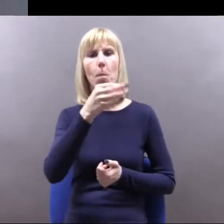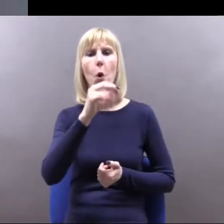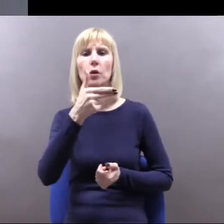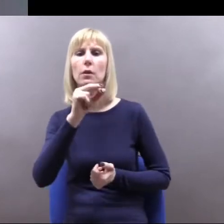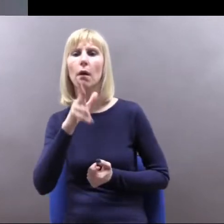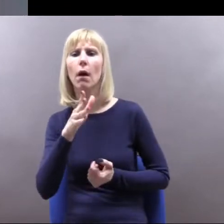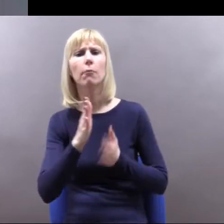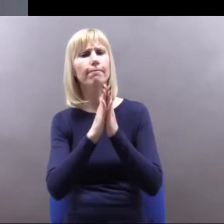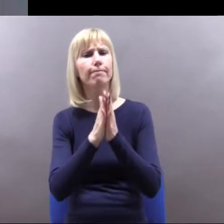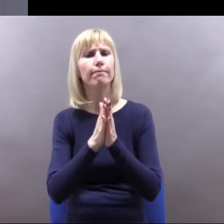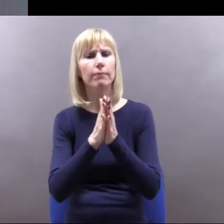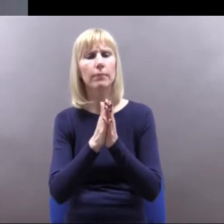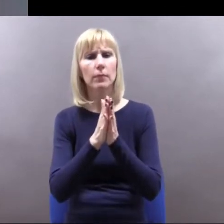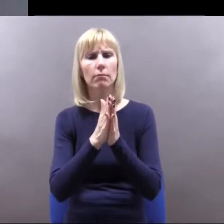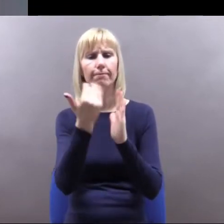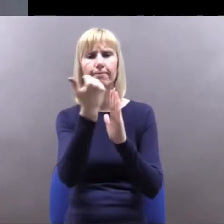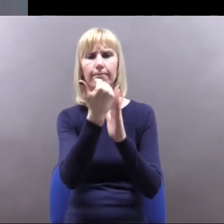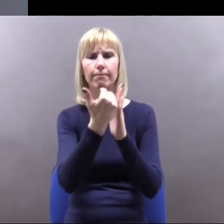naszą hostinię Monikę